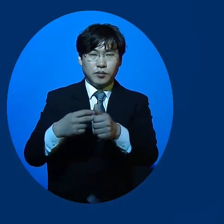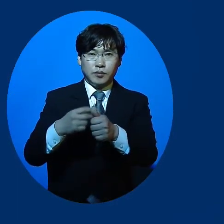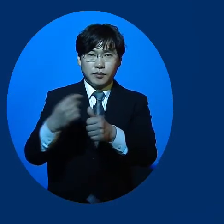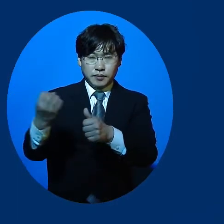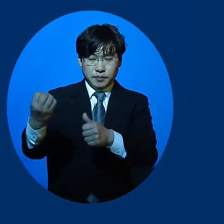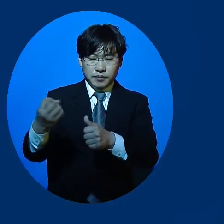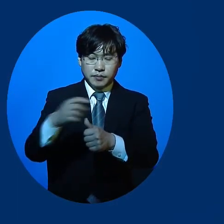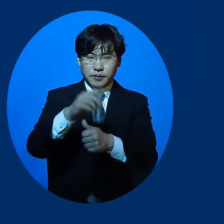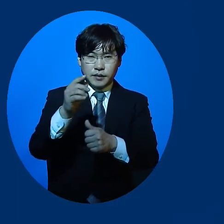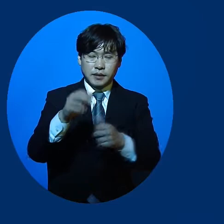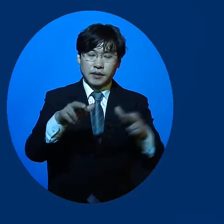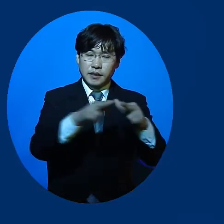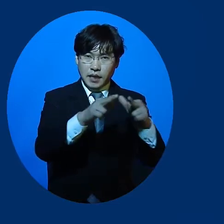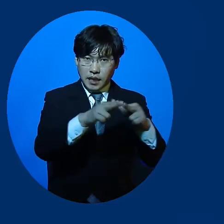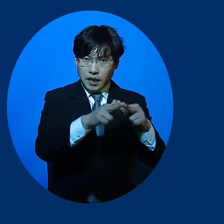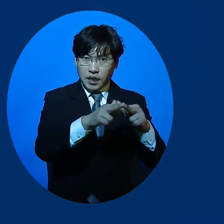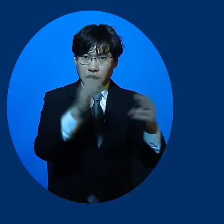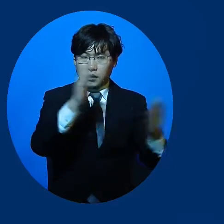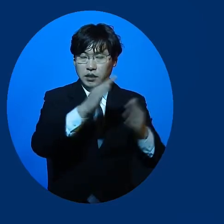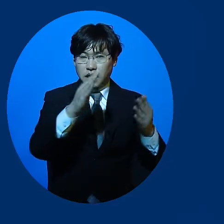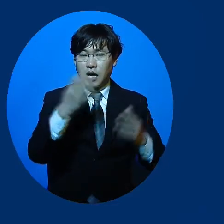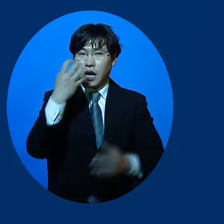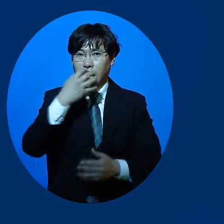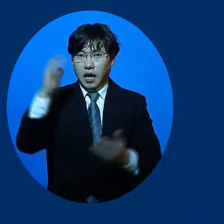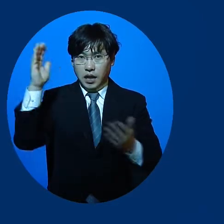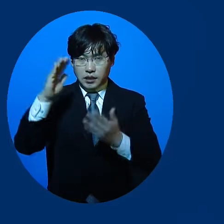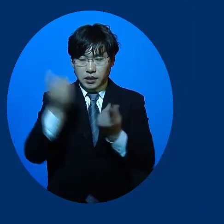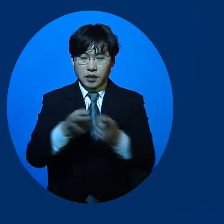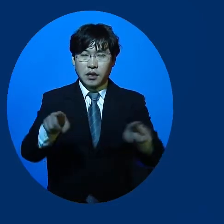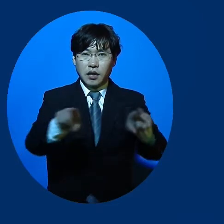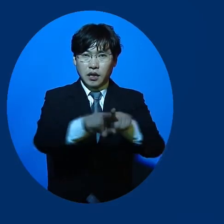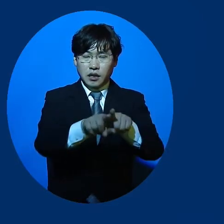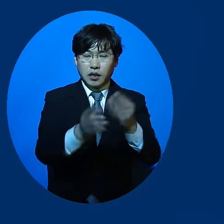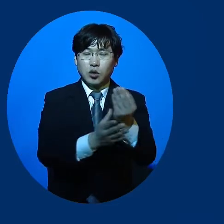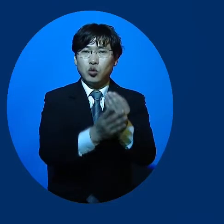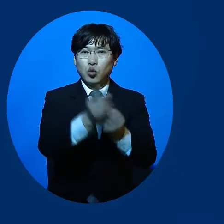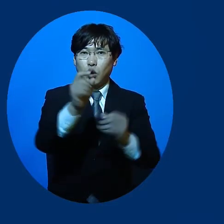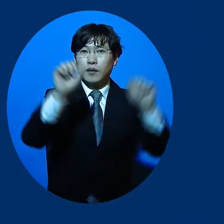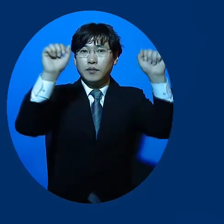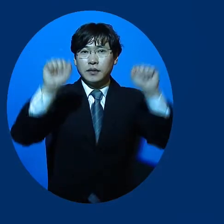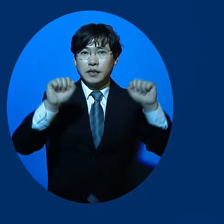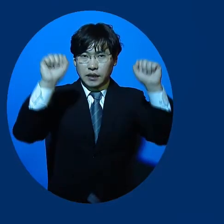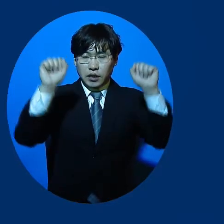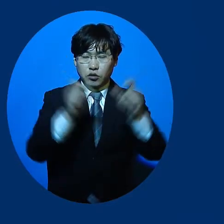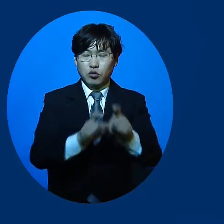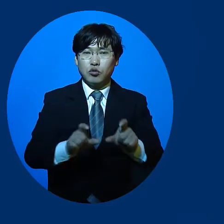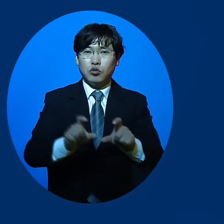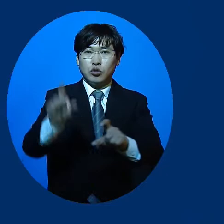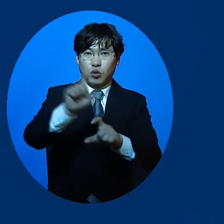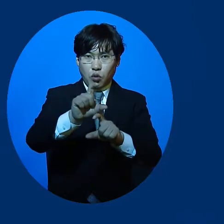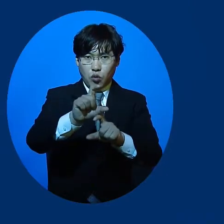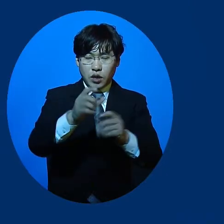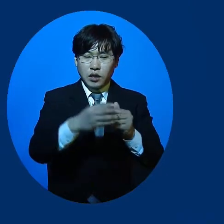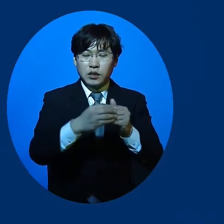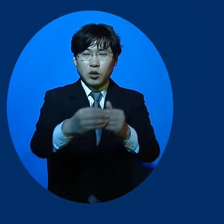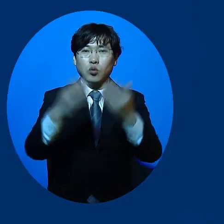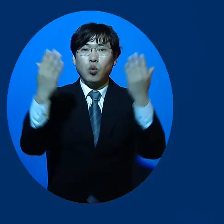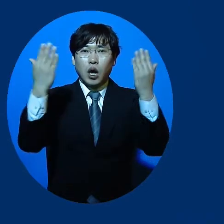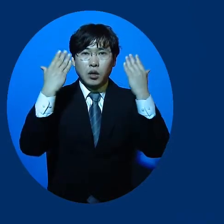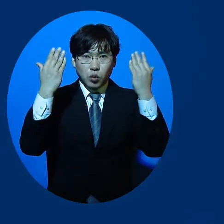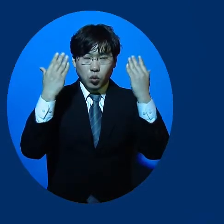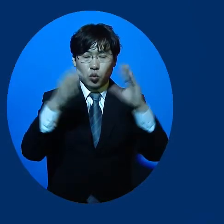학생하고 비장애 학생이 함께하는 통합체육을 확대하는 연구학교, 선도학교 이